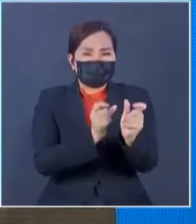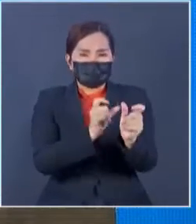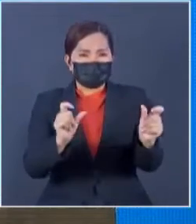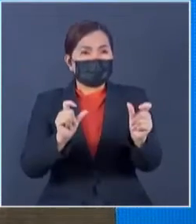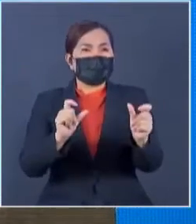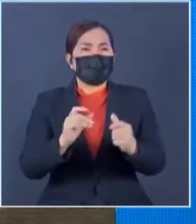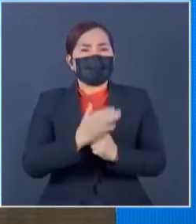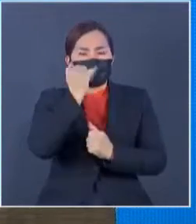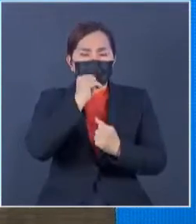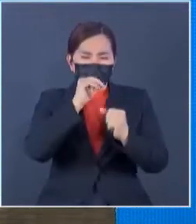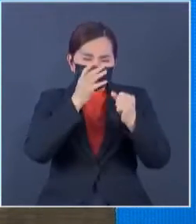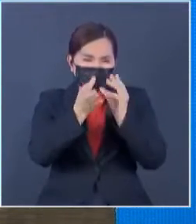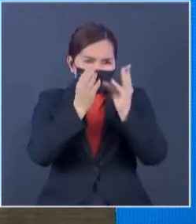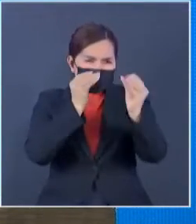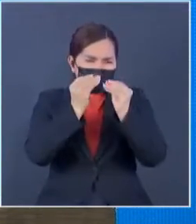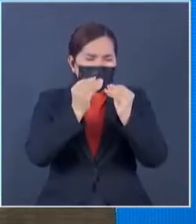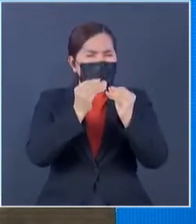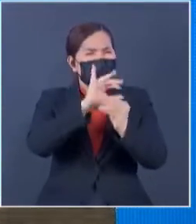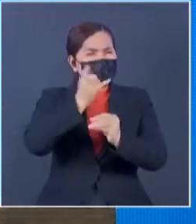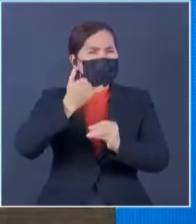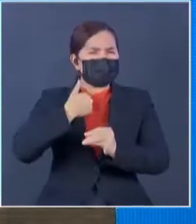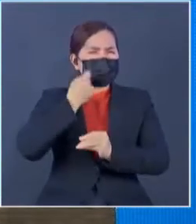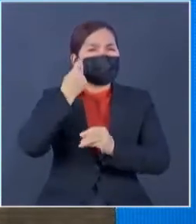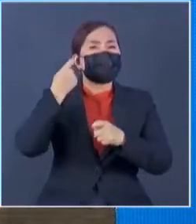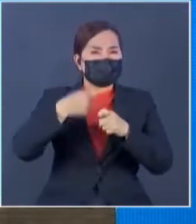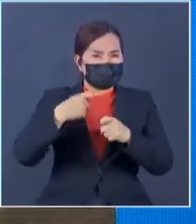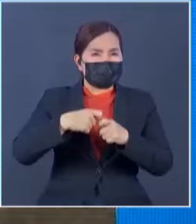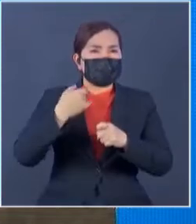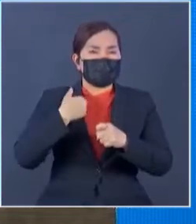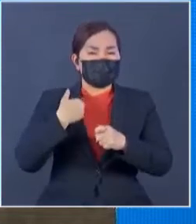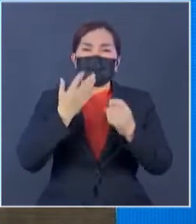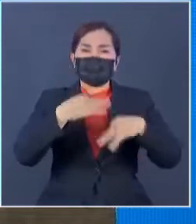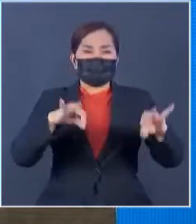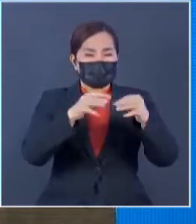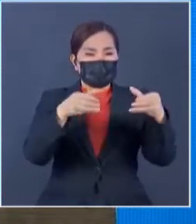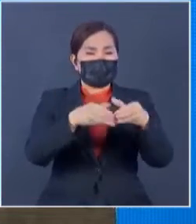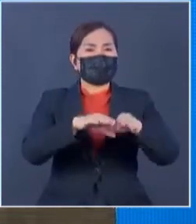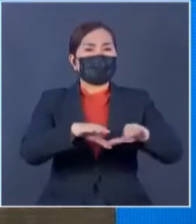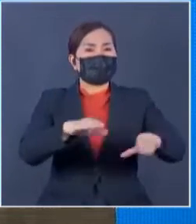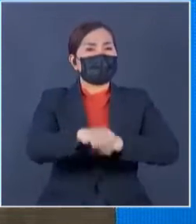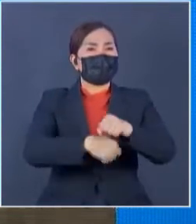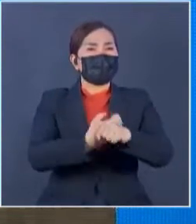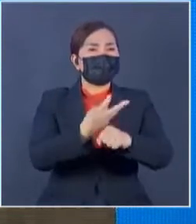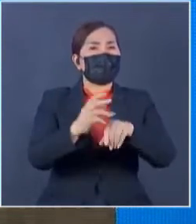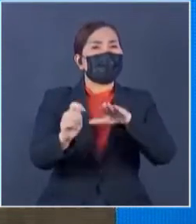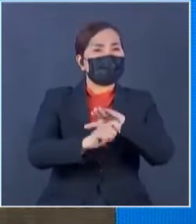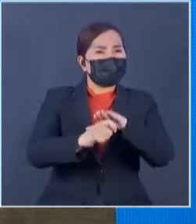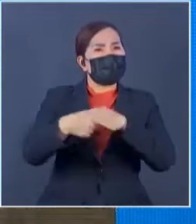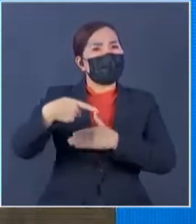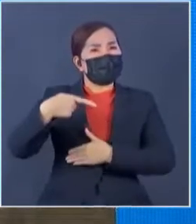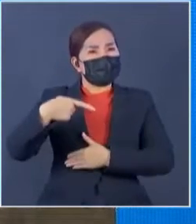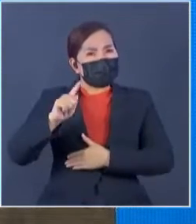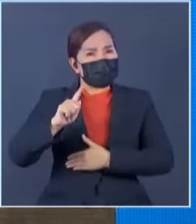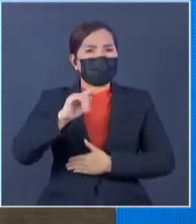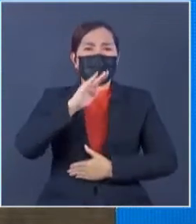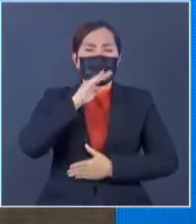จะศึกษาเรียนรู้อาจจะเป็นเรื่องยากหน่อยโดยเฉพาะในกลุ่มของเด็กๆนะครับเด็กเล็กๆเด็กอนุบาลเด็กประถมถ้าเราต้อง